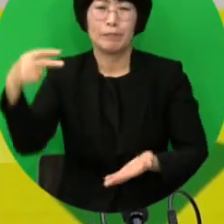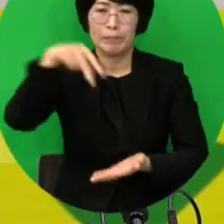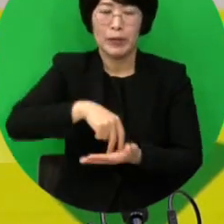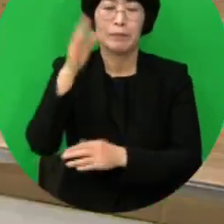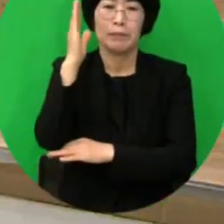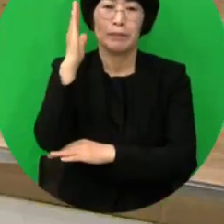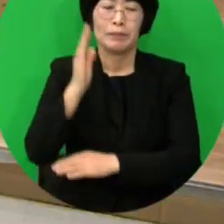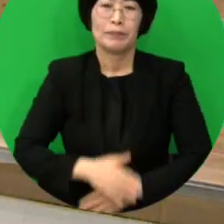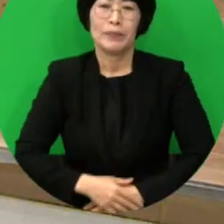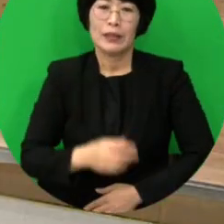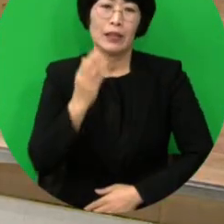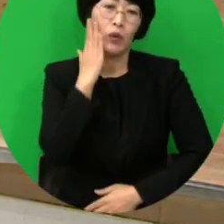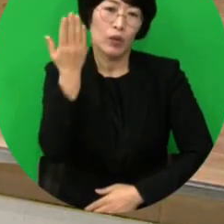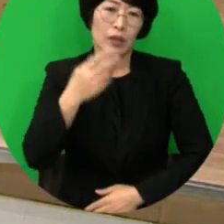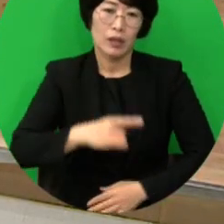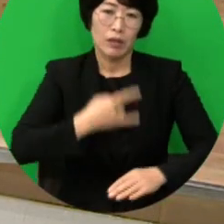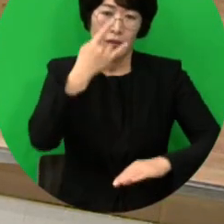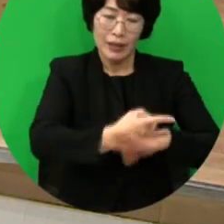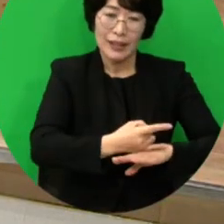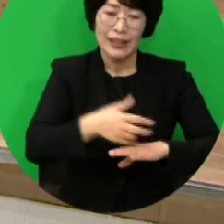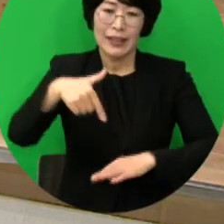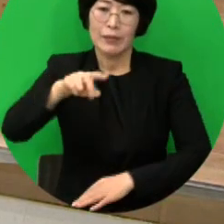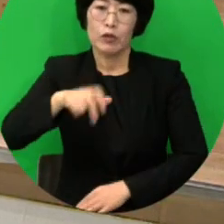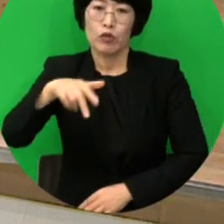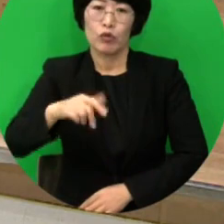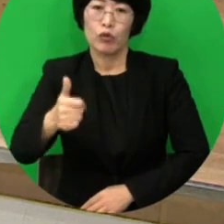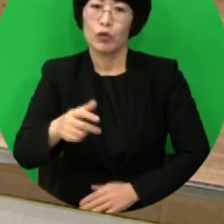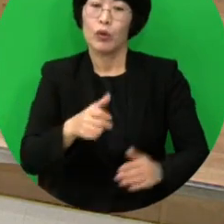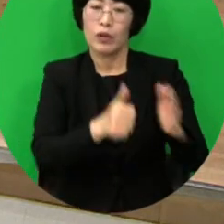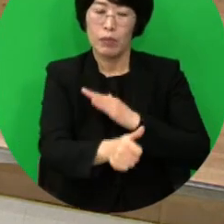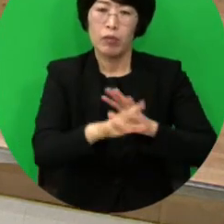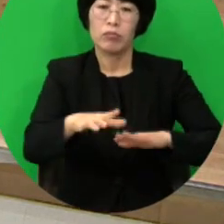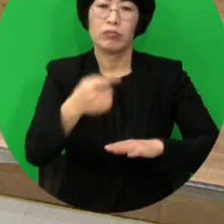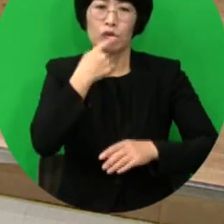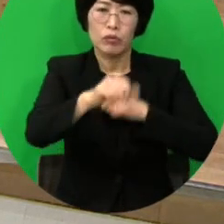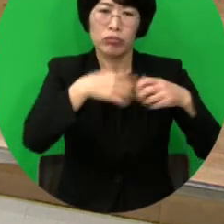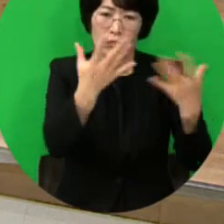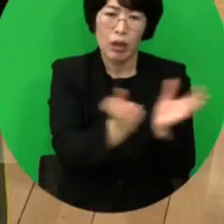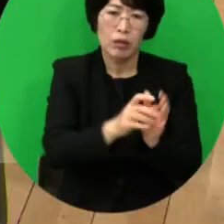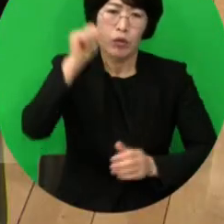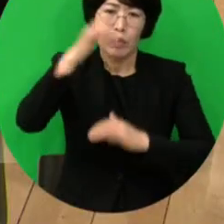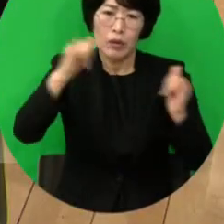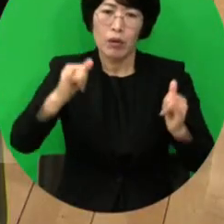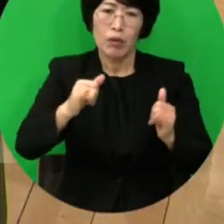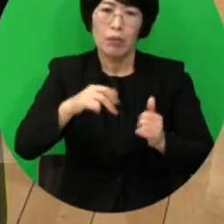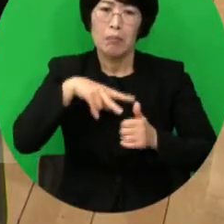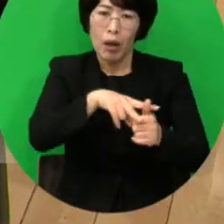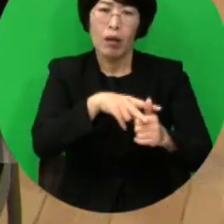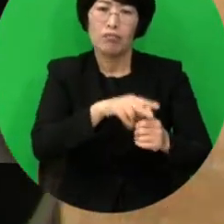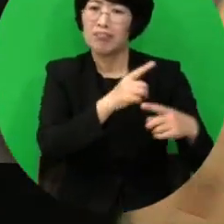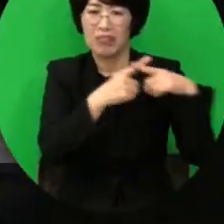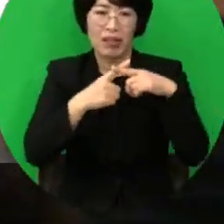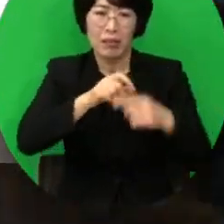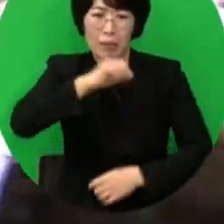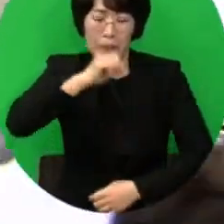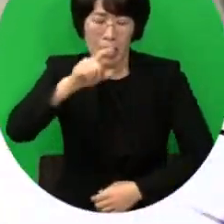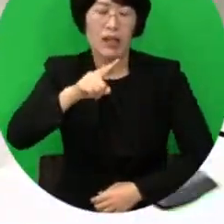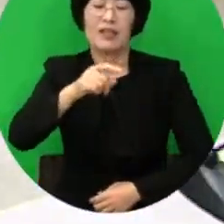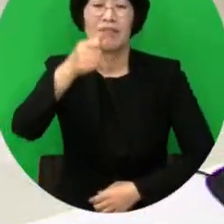강조했습니다. 녹색정의당 김준우 상임대표는 민주당이 공천만 하면 당선되는 체제가 몇십 년째 이어지고